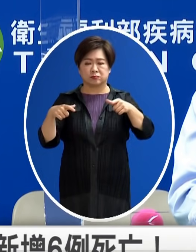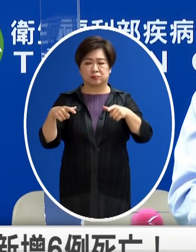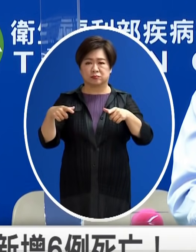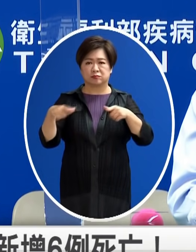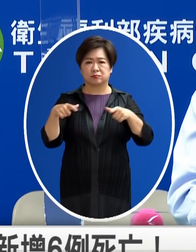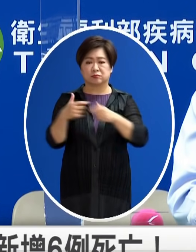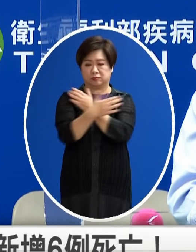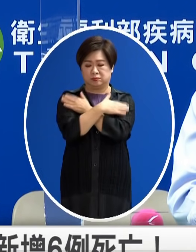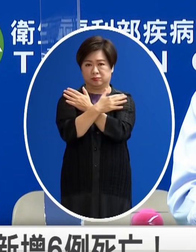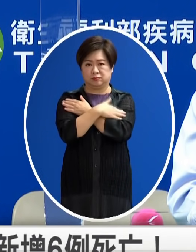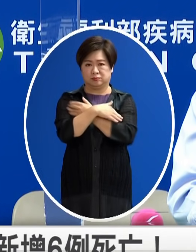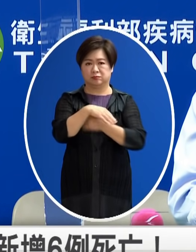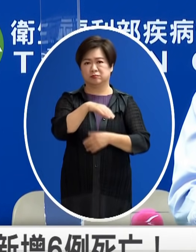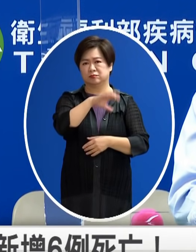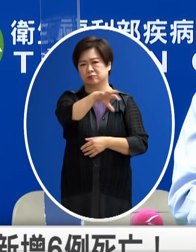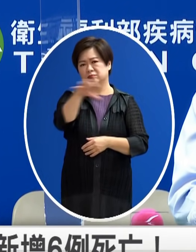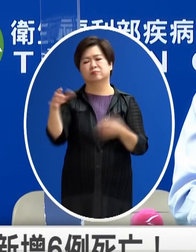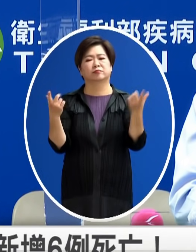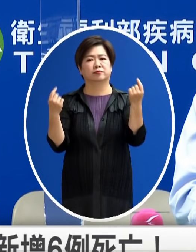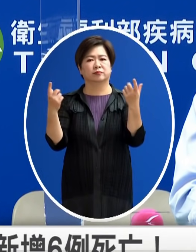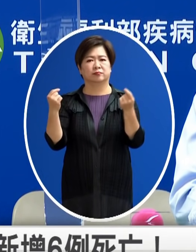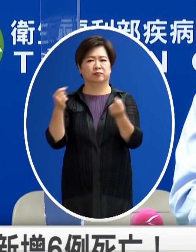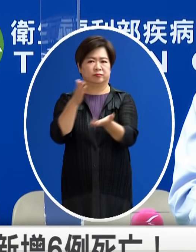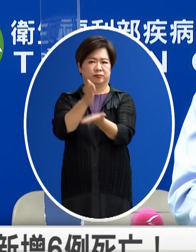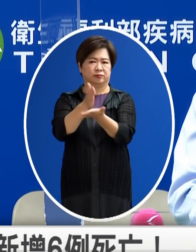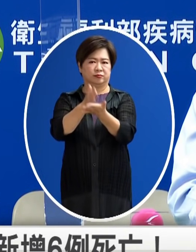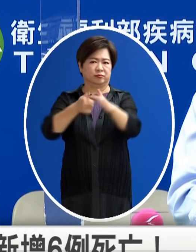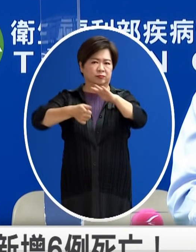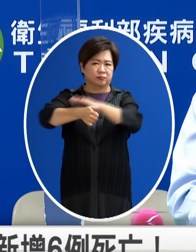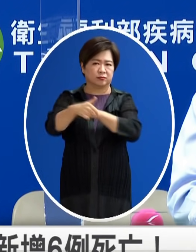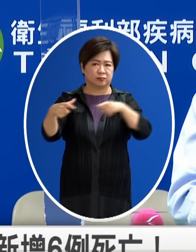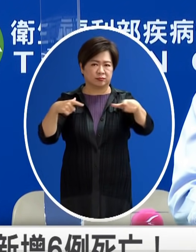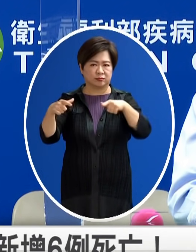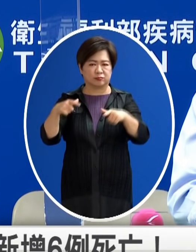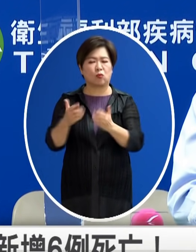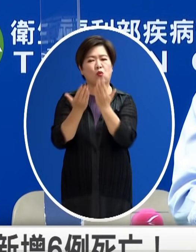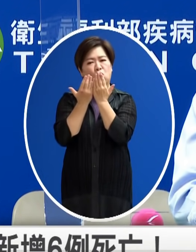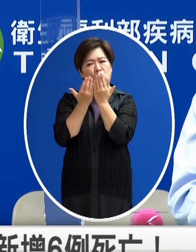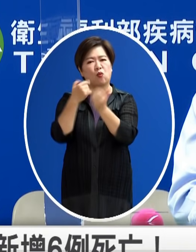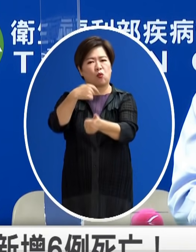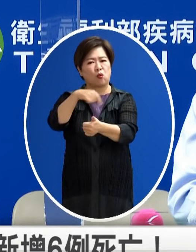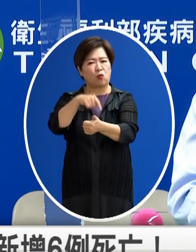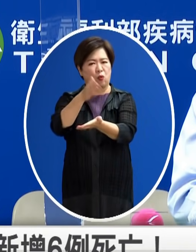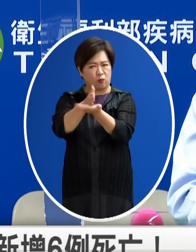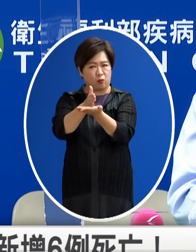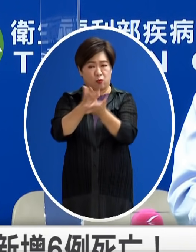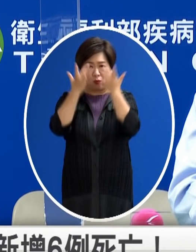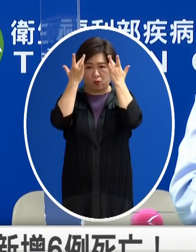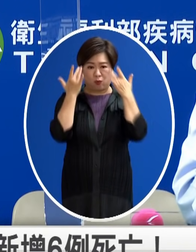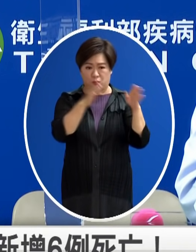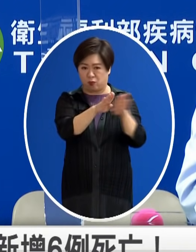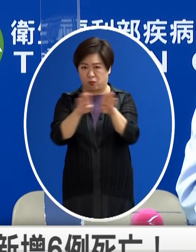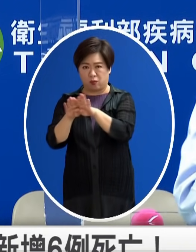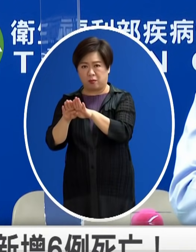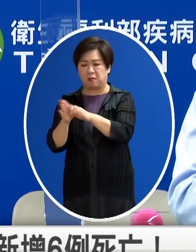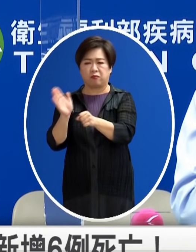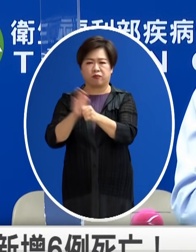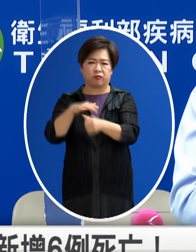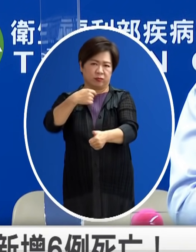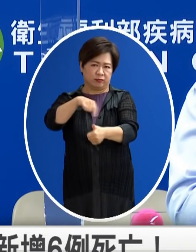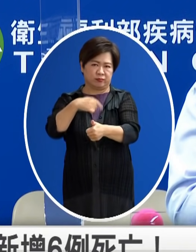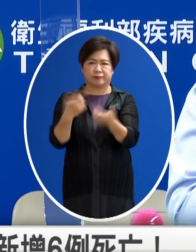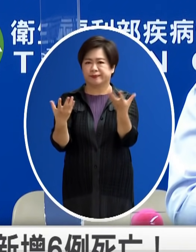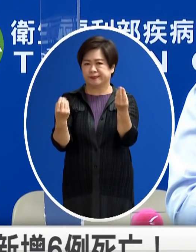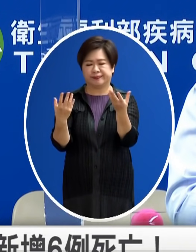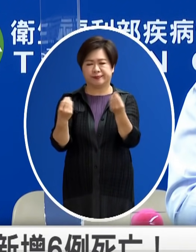儿在哈就是说停止到园上课，好，那暑假期间不另行补课为